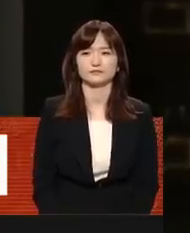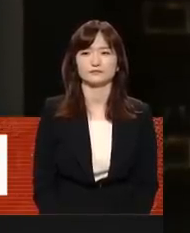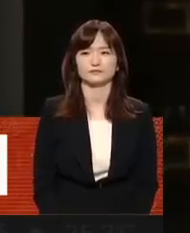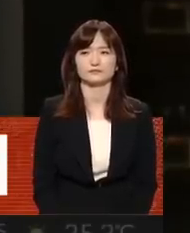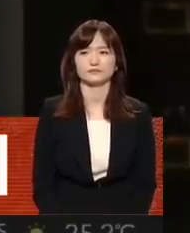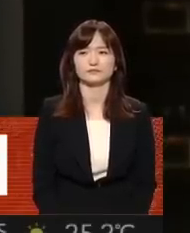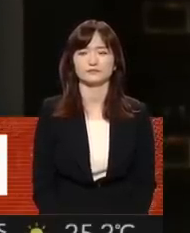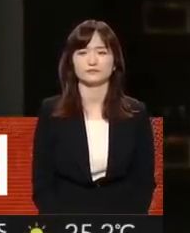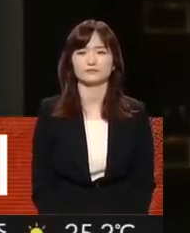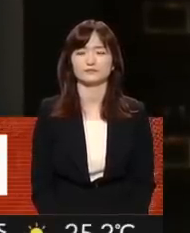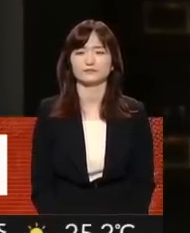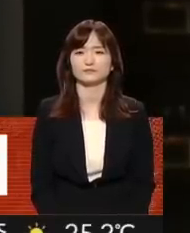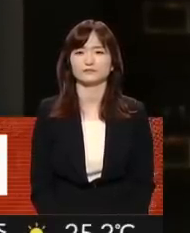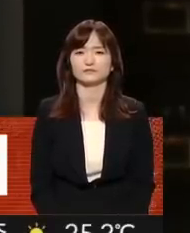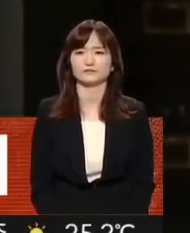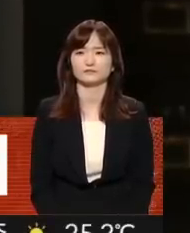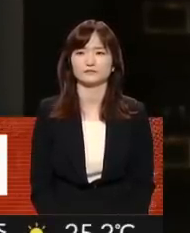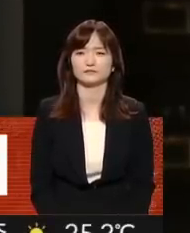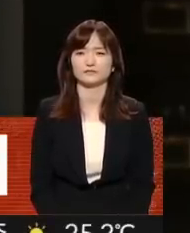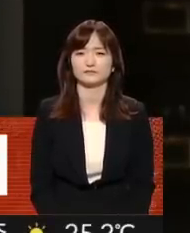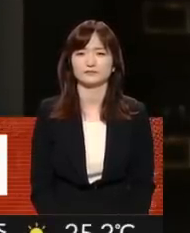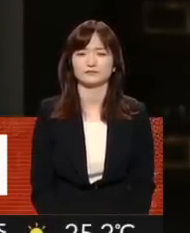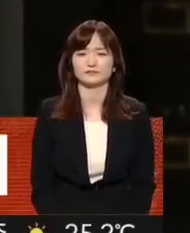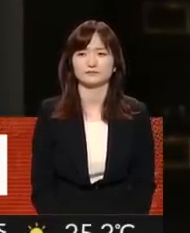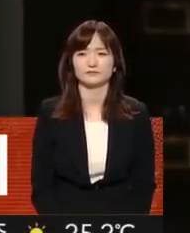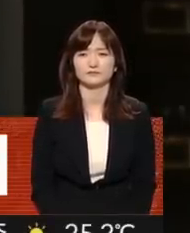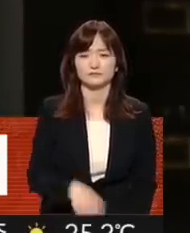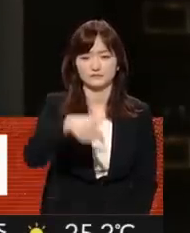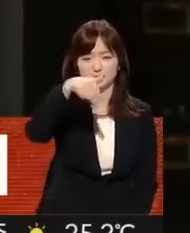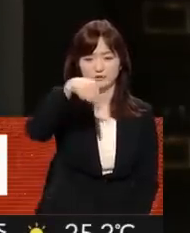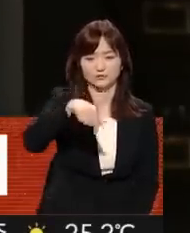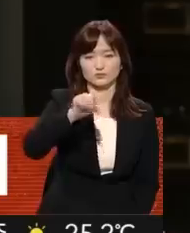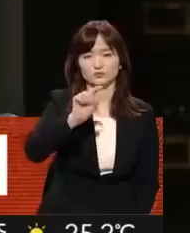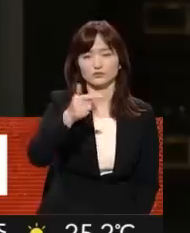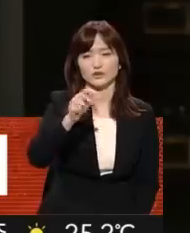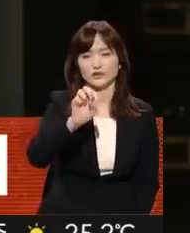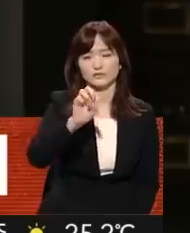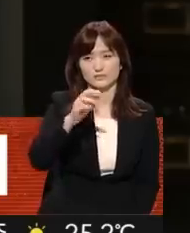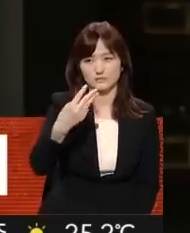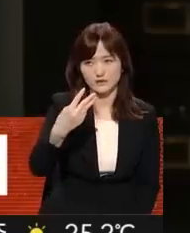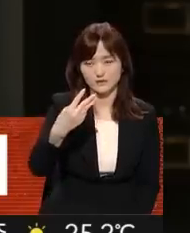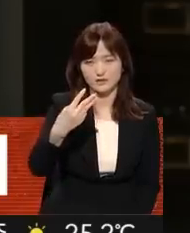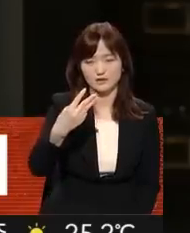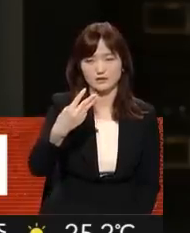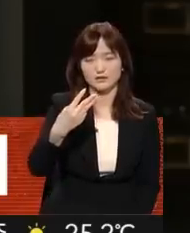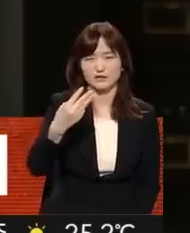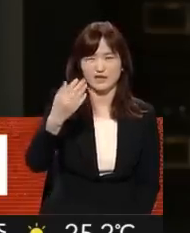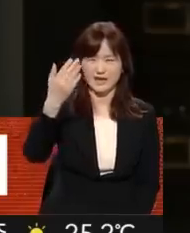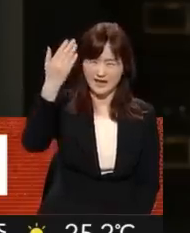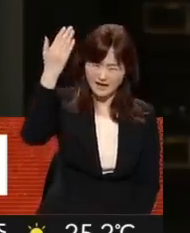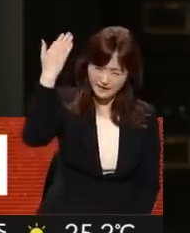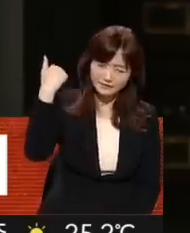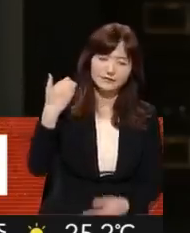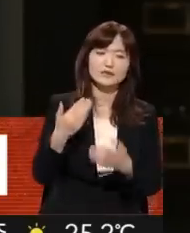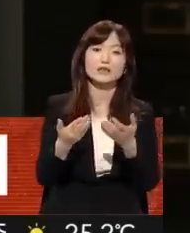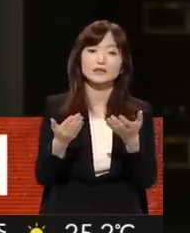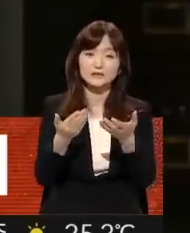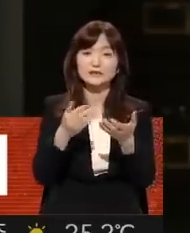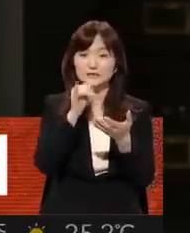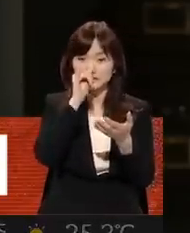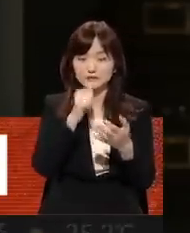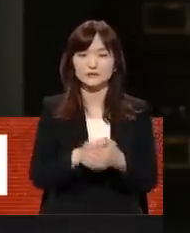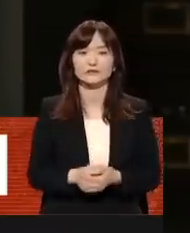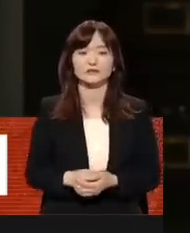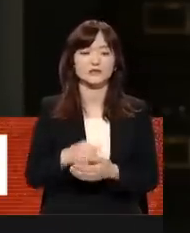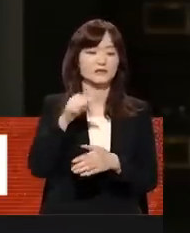저는 진짜 이게 구한 말 혹은 뭐 진짜 뭐 그런 뭐 왕왕 뭐 옛날 옛적에 그렇죠. 그런 얘기 많이 있잖아요. 뭐